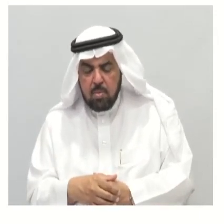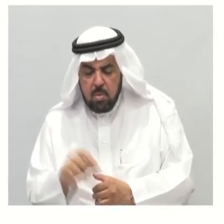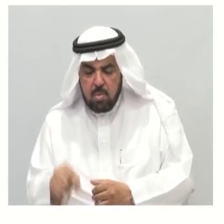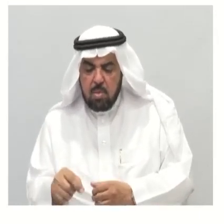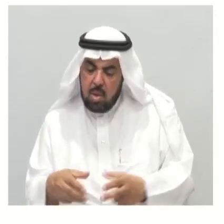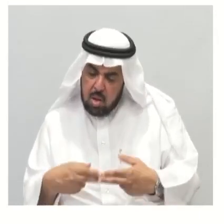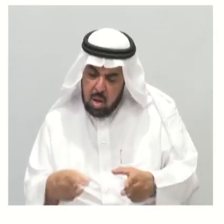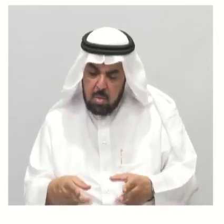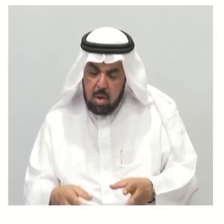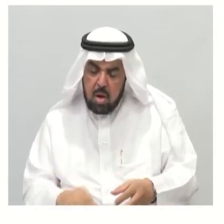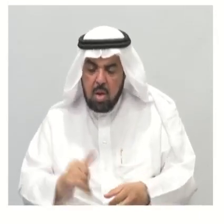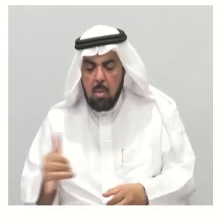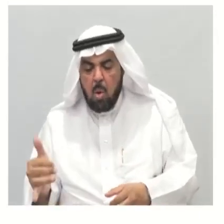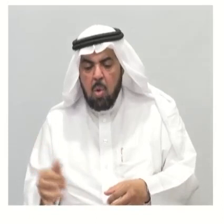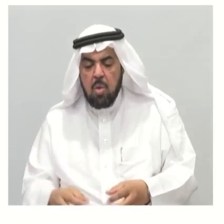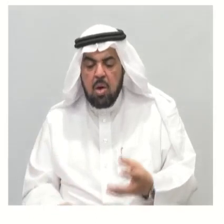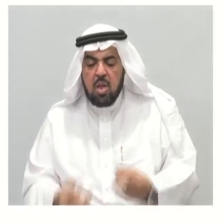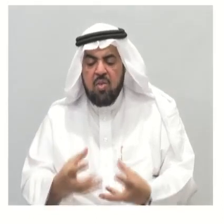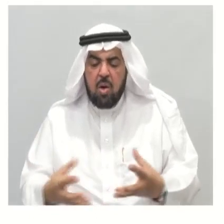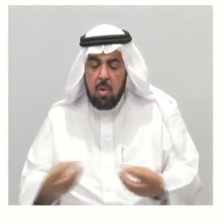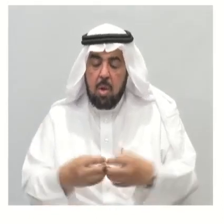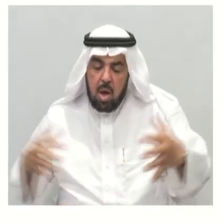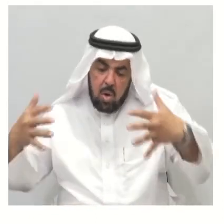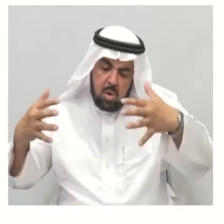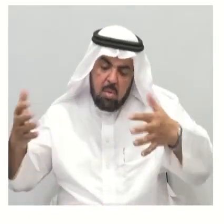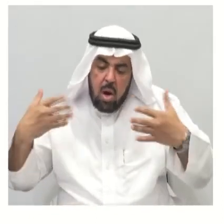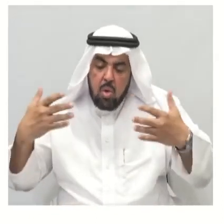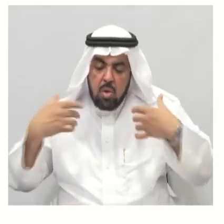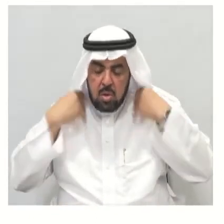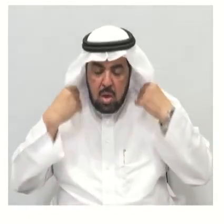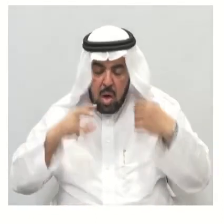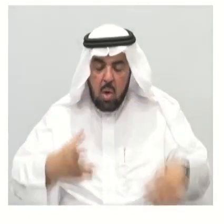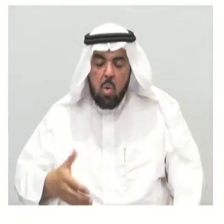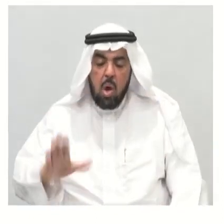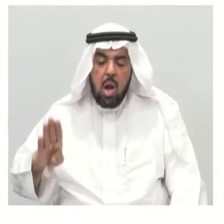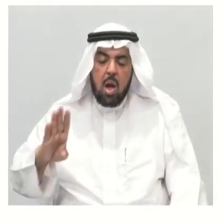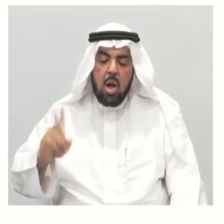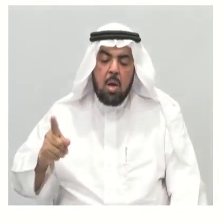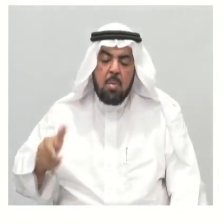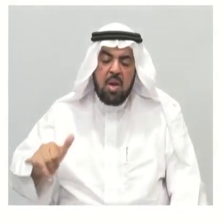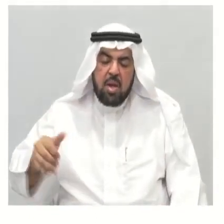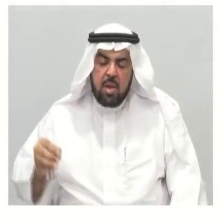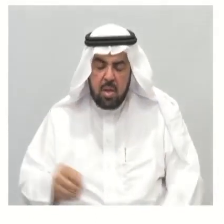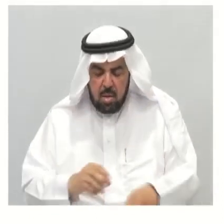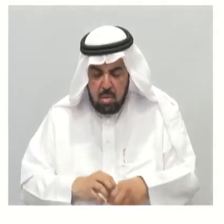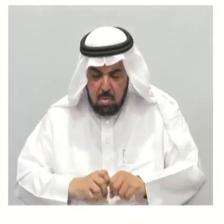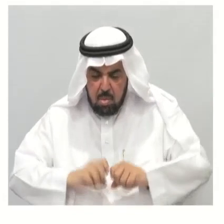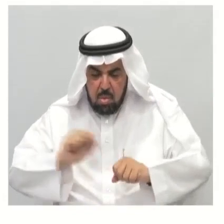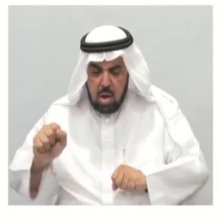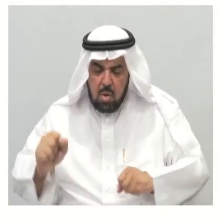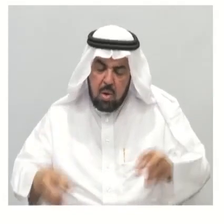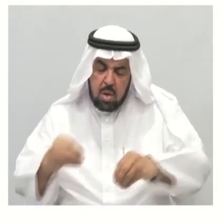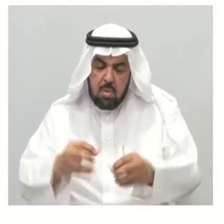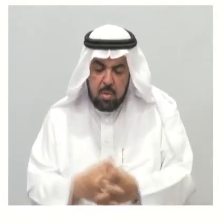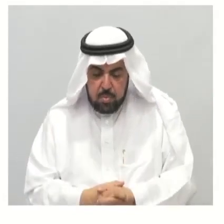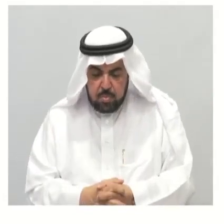إذن قابلية المواد للتفاعل مع الأكسجين أو الكبريت من أمثلة التفاعلات الشائعة ومن خواص